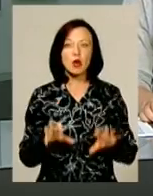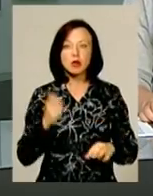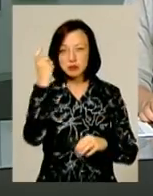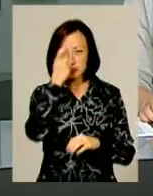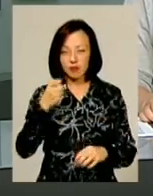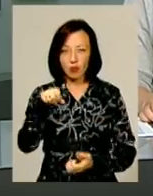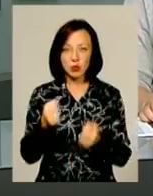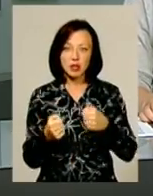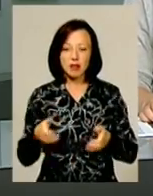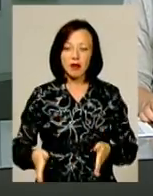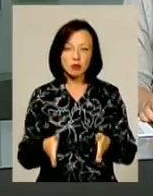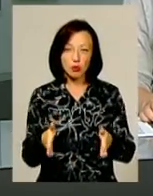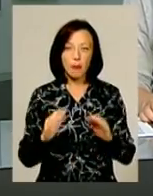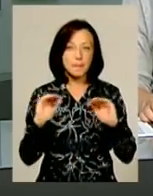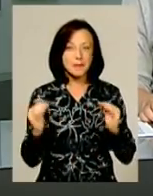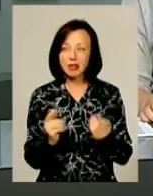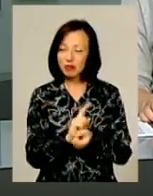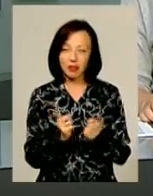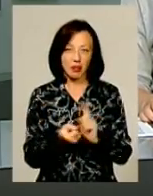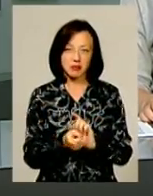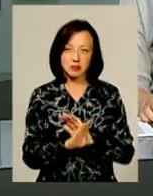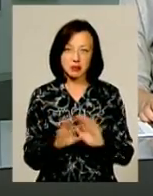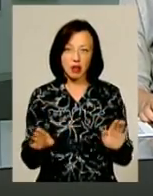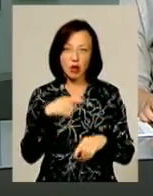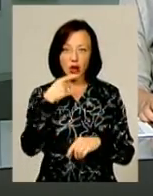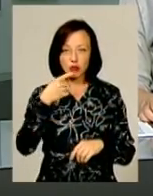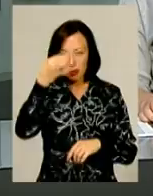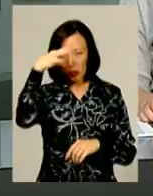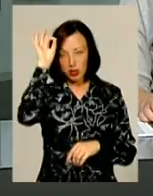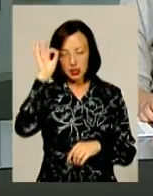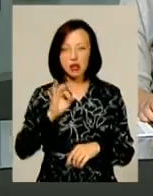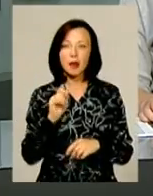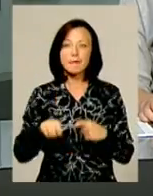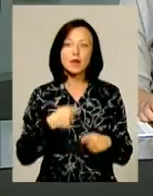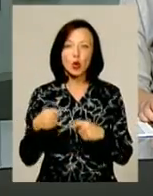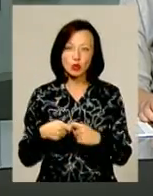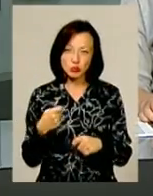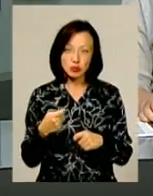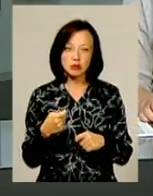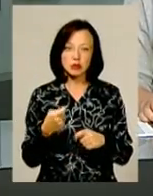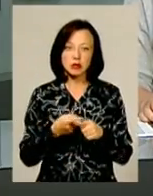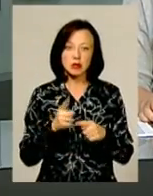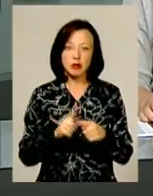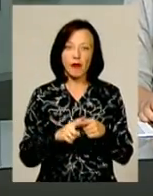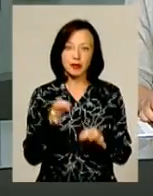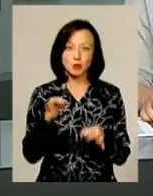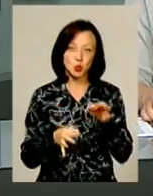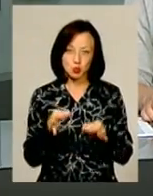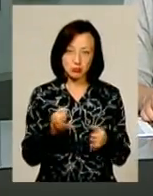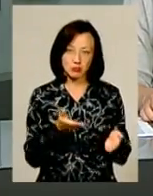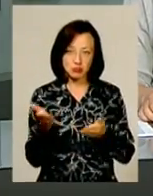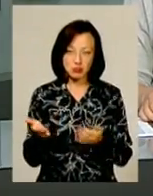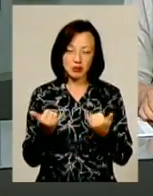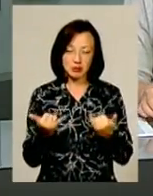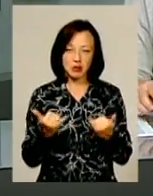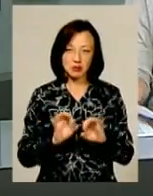нетверезих водіїв на дорогах краю менше не стало, констатують патрульні. Та порушники оговтуються у суді. Далі про це